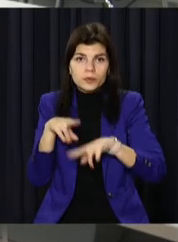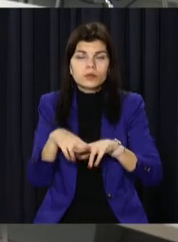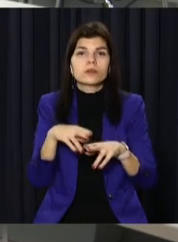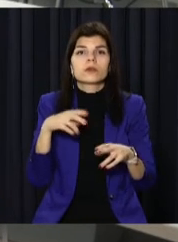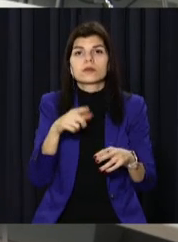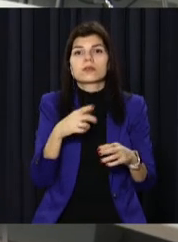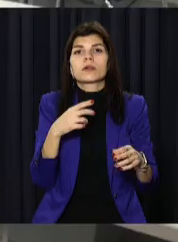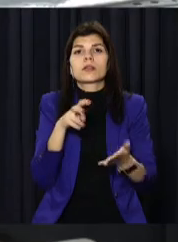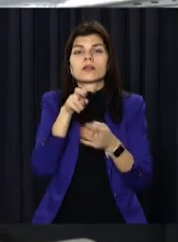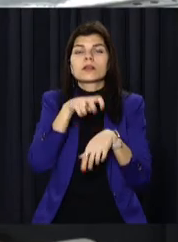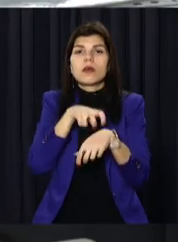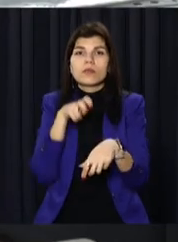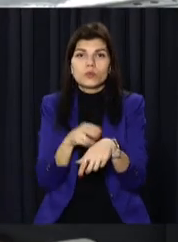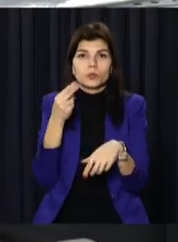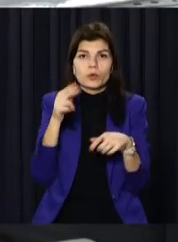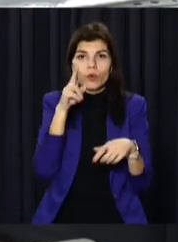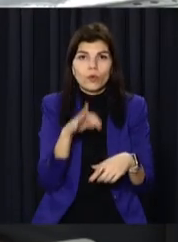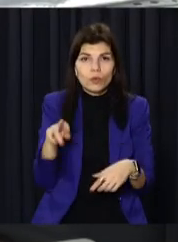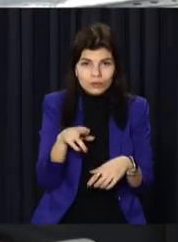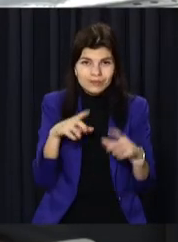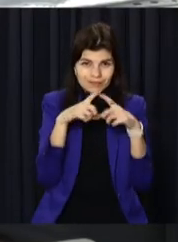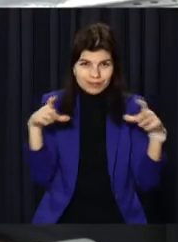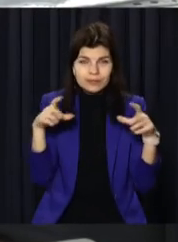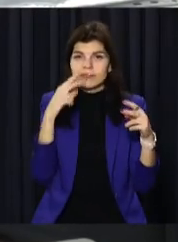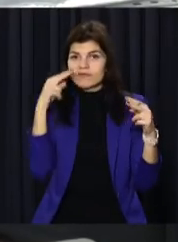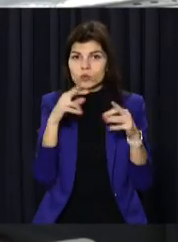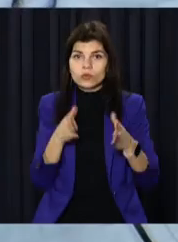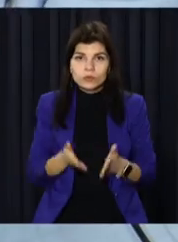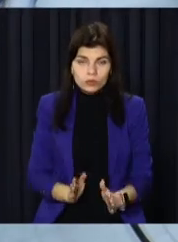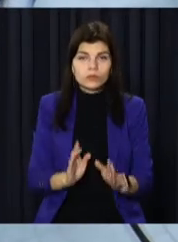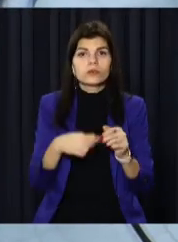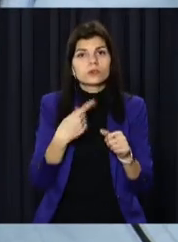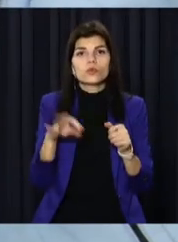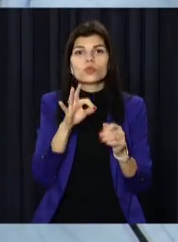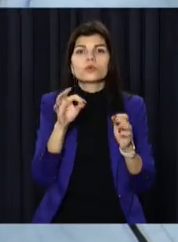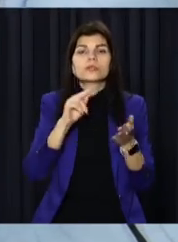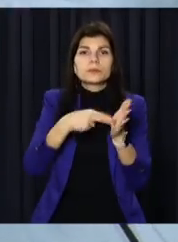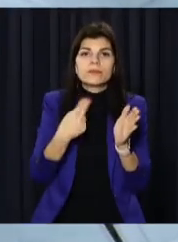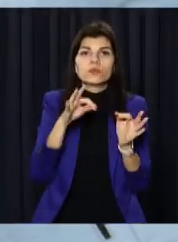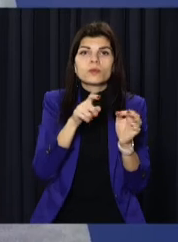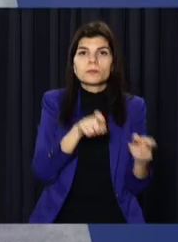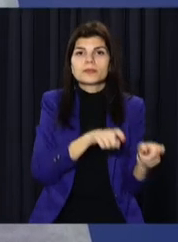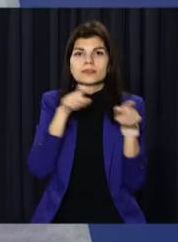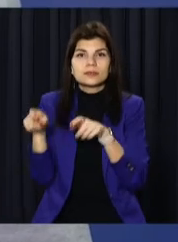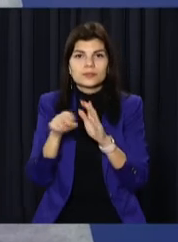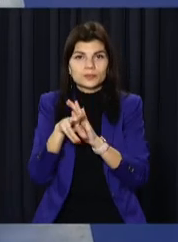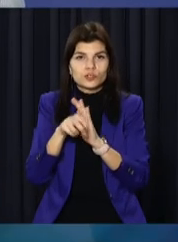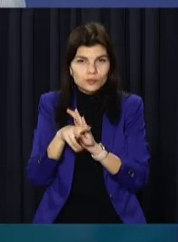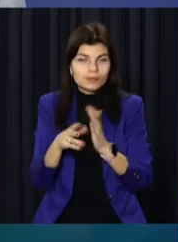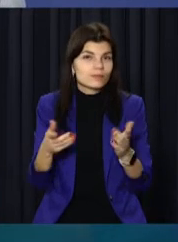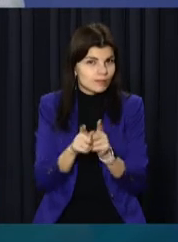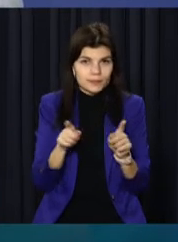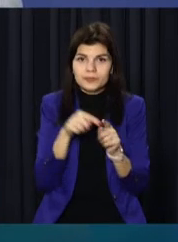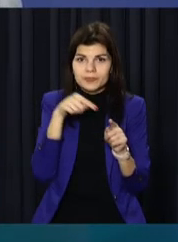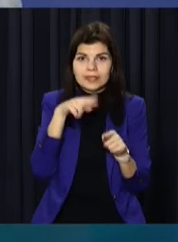облікової картки платника податків, свідоцтвом про народження та довідкою переселенця. І кожен ЦНАП обладнаний